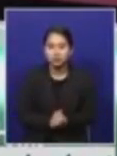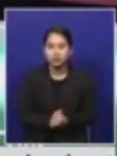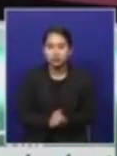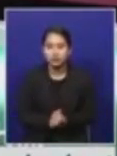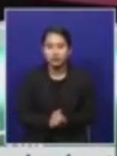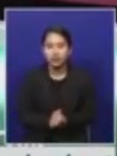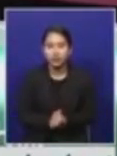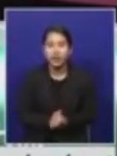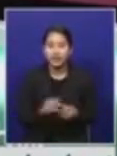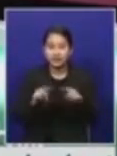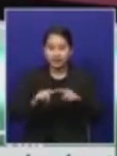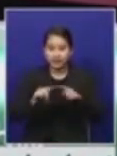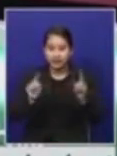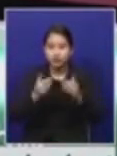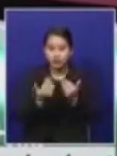แม้แต่ในส่วนตรงนี้ผมขอชื่นชมนะครับ